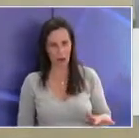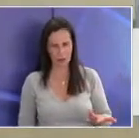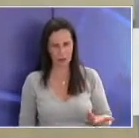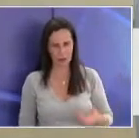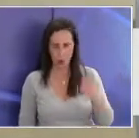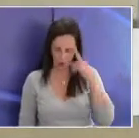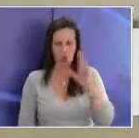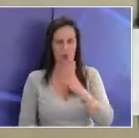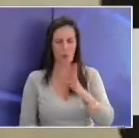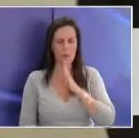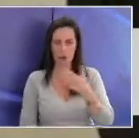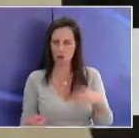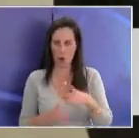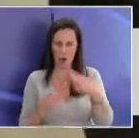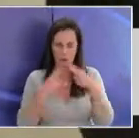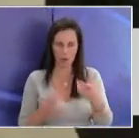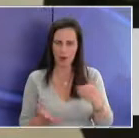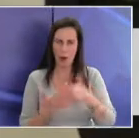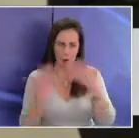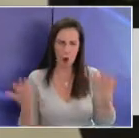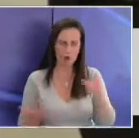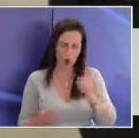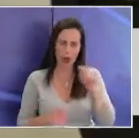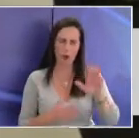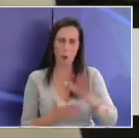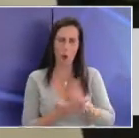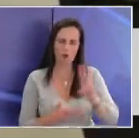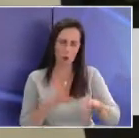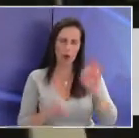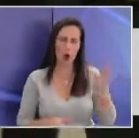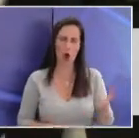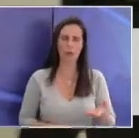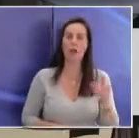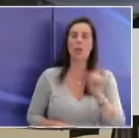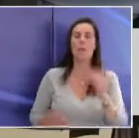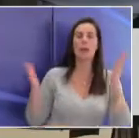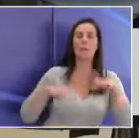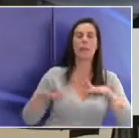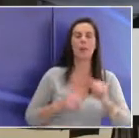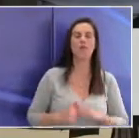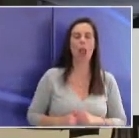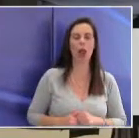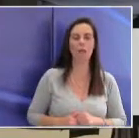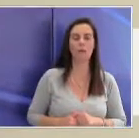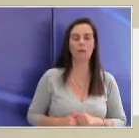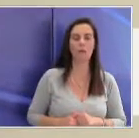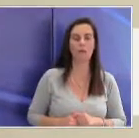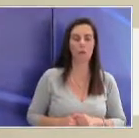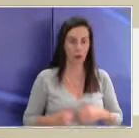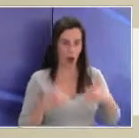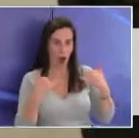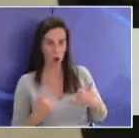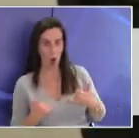שהוא בפלונטר שהוא לא יכול לצאת ממנו, ולכן היה ברור לו שהוא חייב לבוא מוכן שיהיה בחירות. אז מי הפיל את ממשלת הימין, חבר הכנסת ביטן?